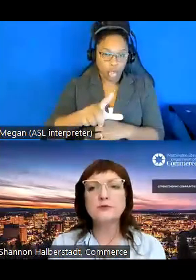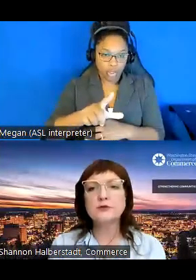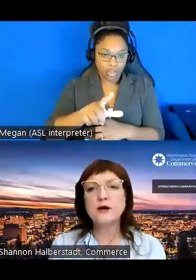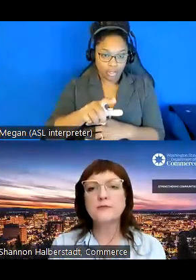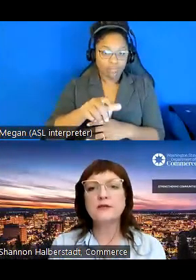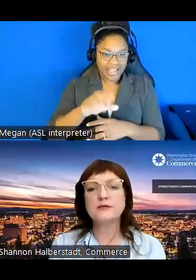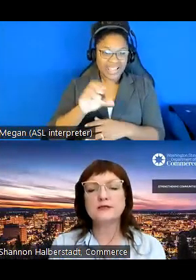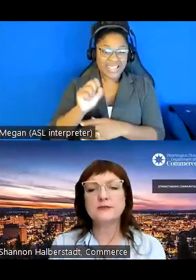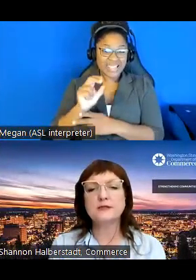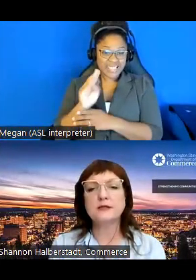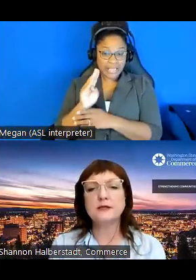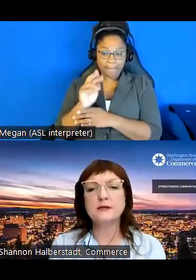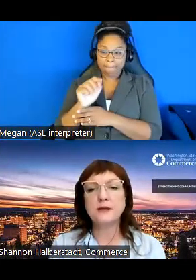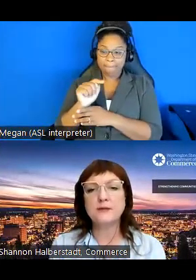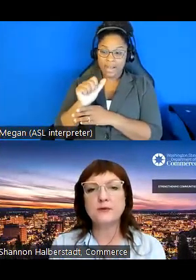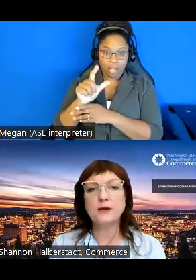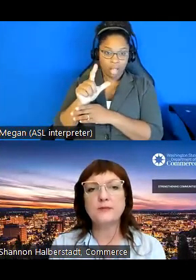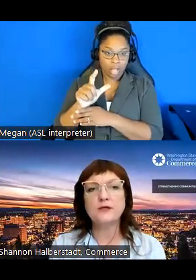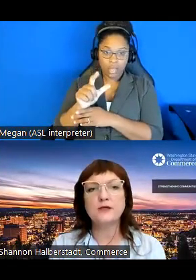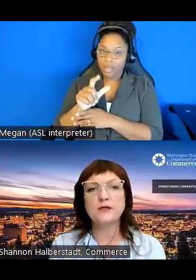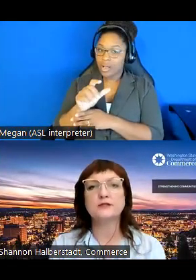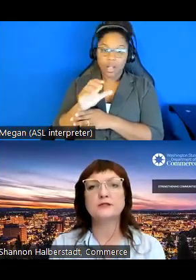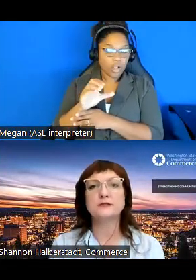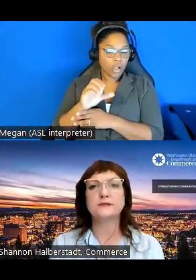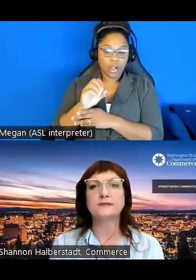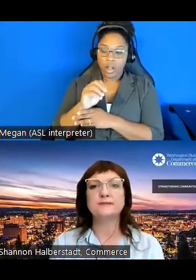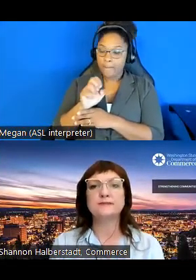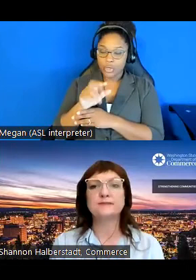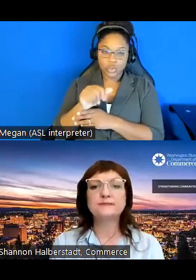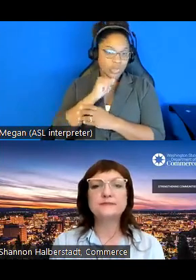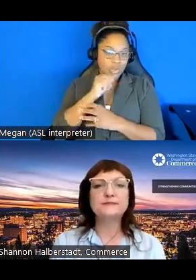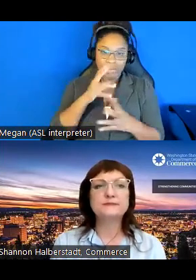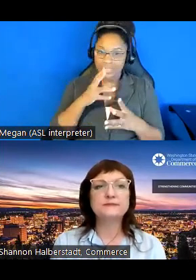됩니다. 그리고 신청서는